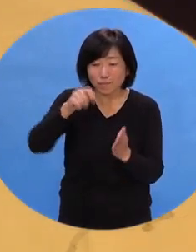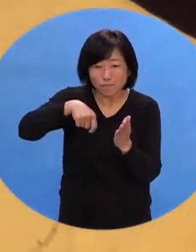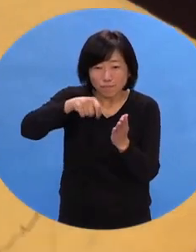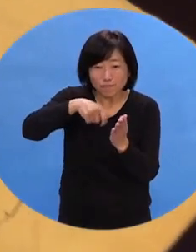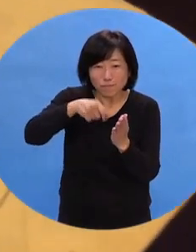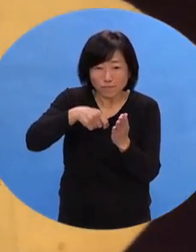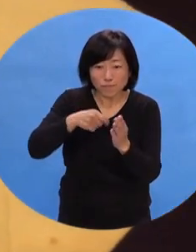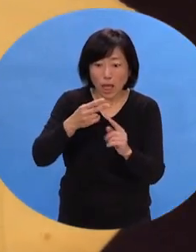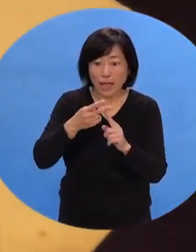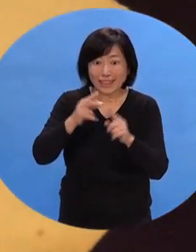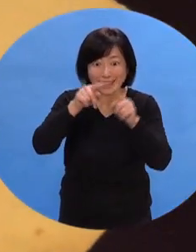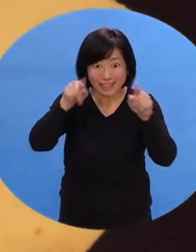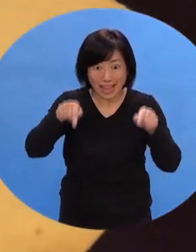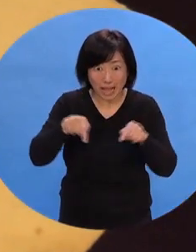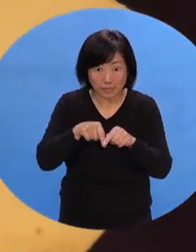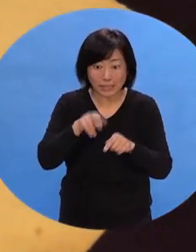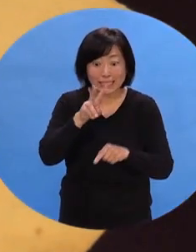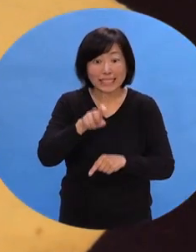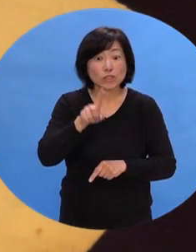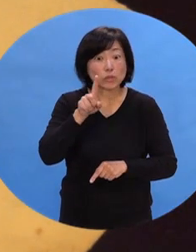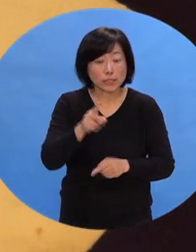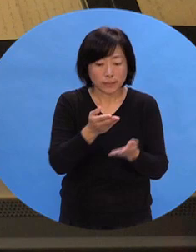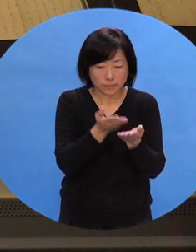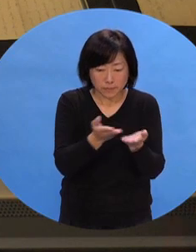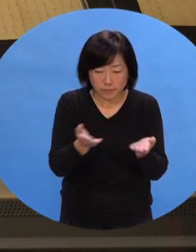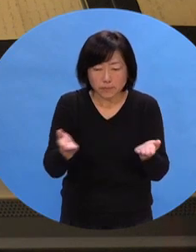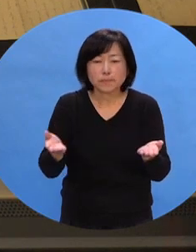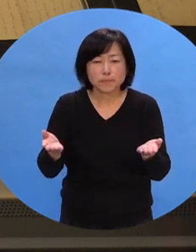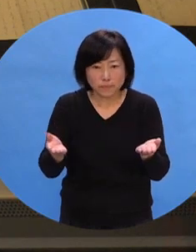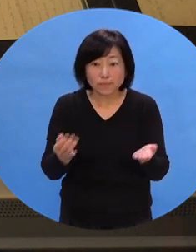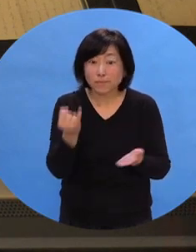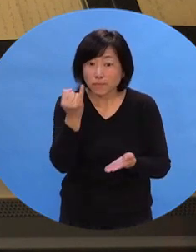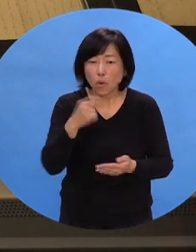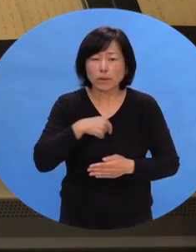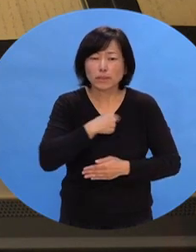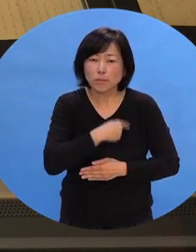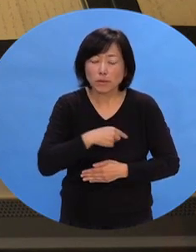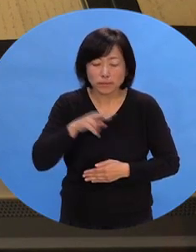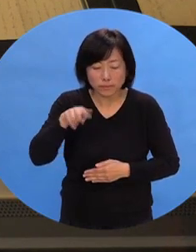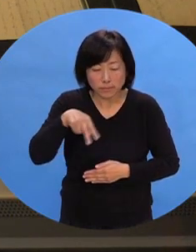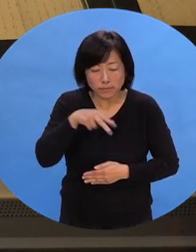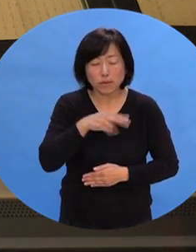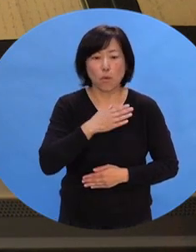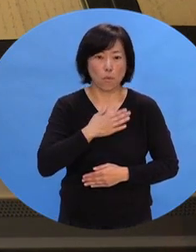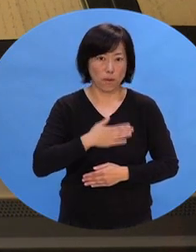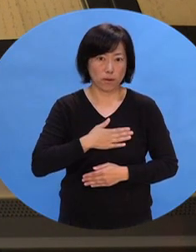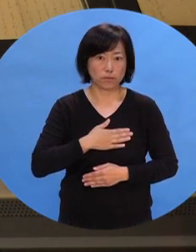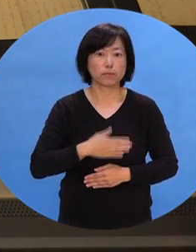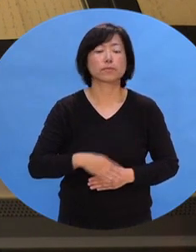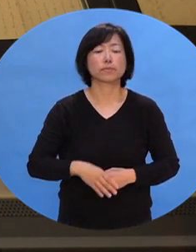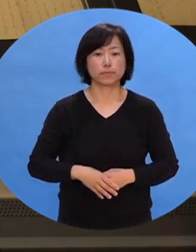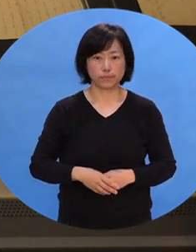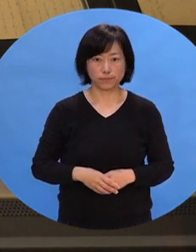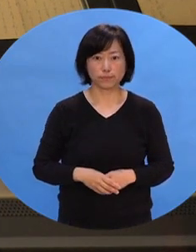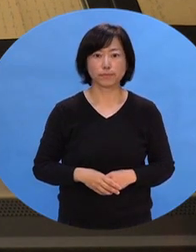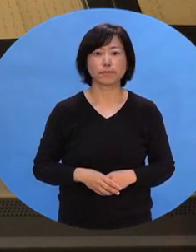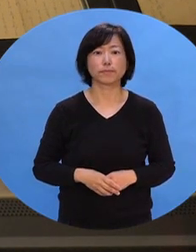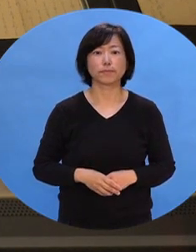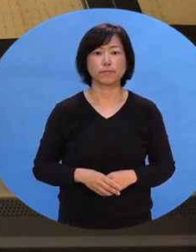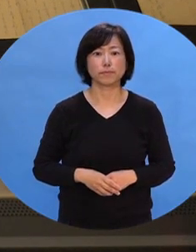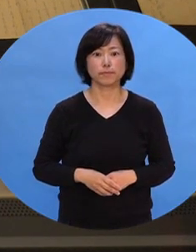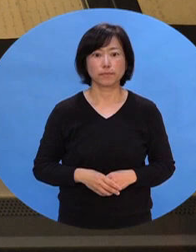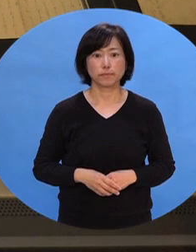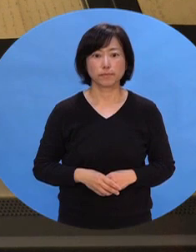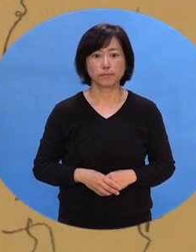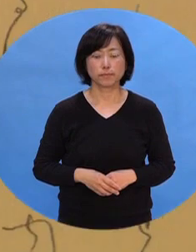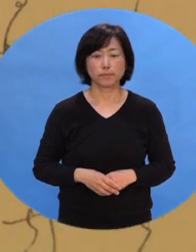した21通の書簡を初公開し、ヒロの揺れ動く心情を感じ取ることのできる展示内容となり